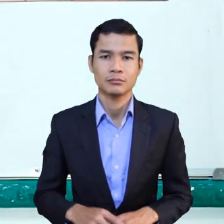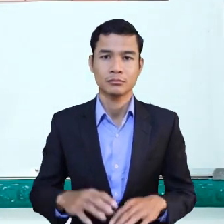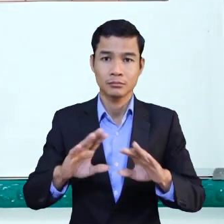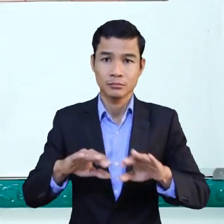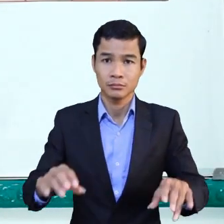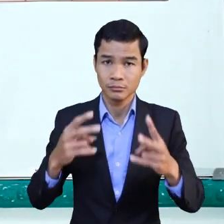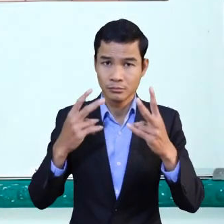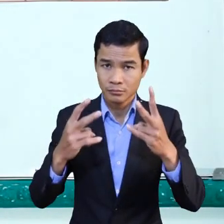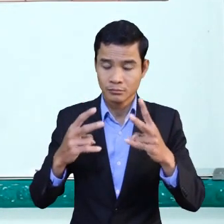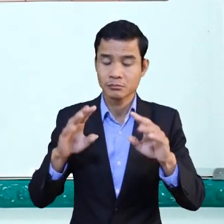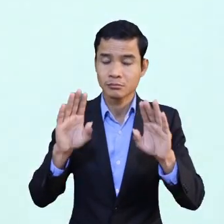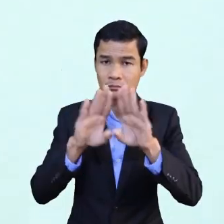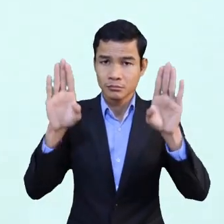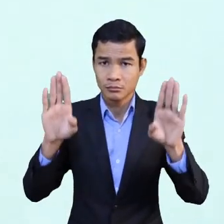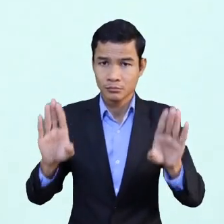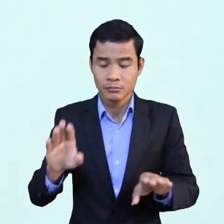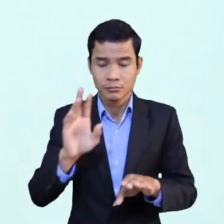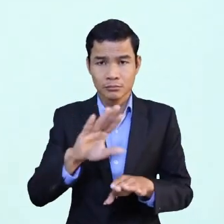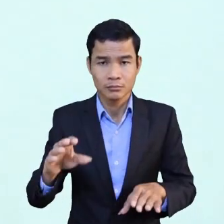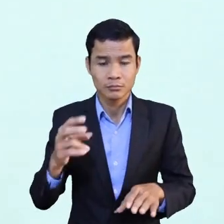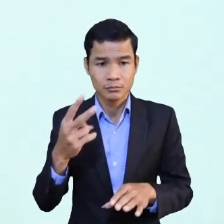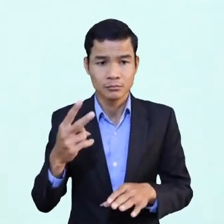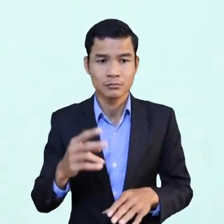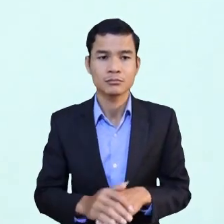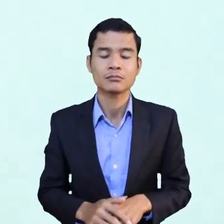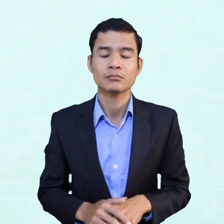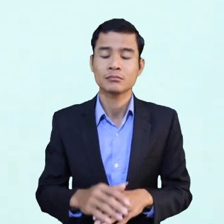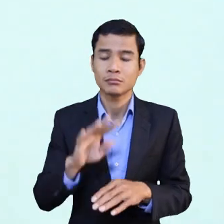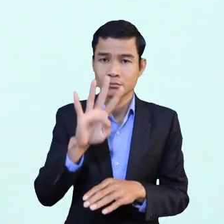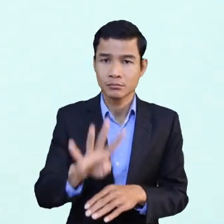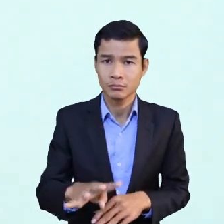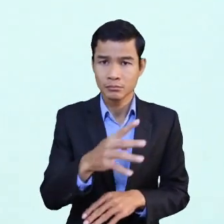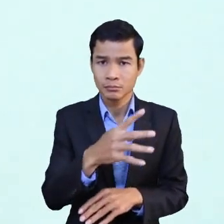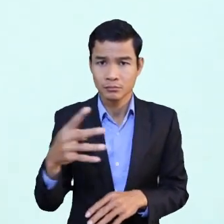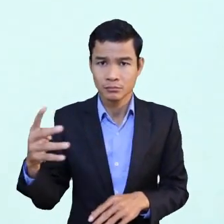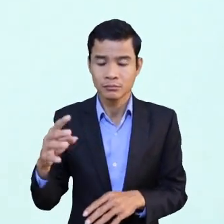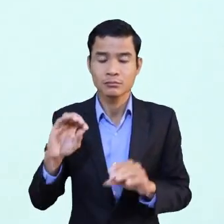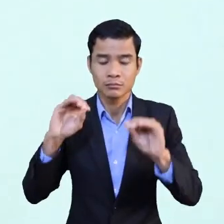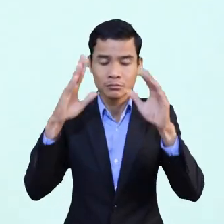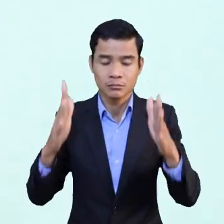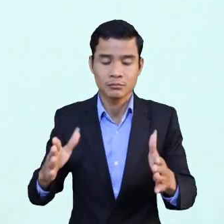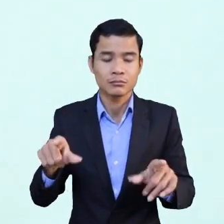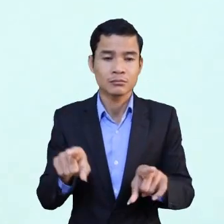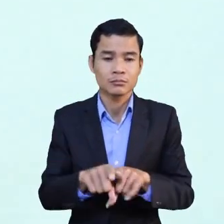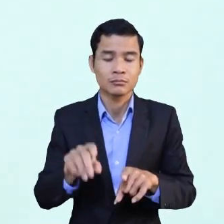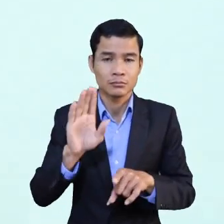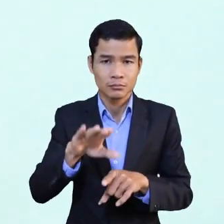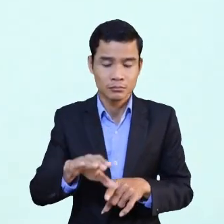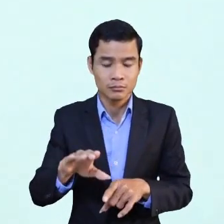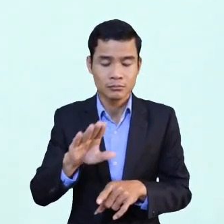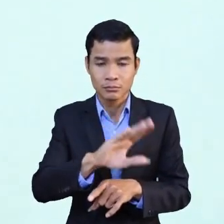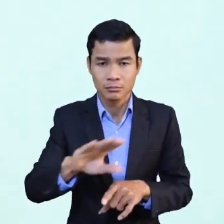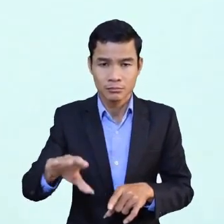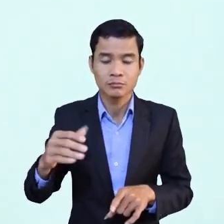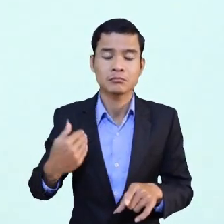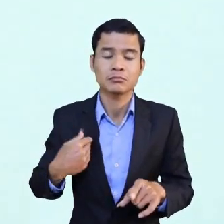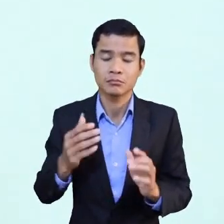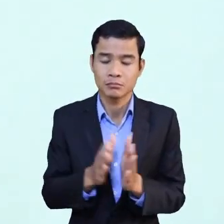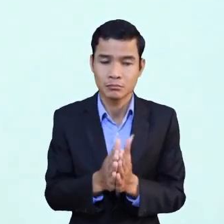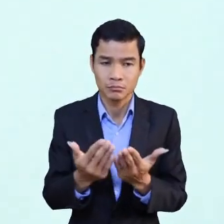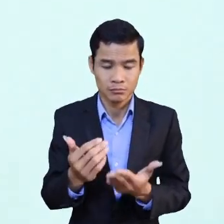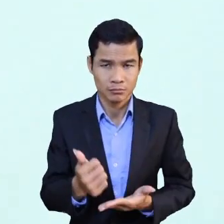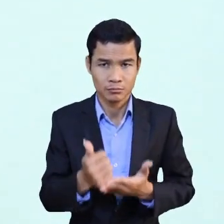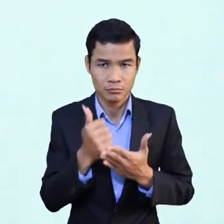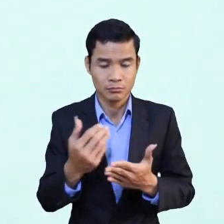ចាអញ្ចឹងកូនត្រឡេកមើលក្តារខៀនកូនចាអញ្ចឹងតារាងរបស់អ្នកគ្រូនៅលើក្តារខៀនក៏ដូចតារាងកូនកូនចាដែលមាននៅក្នុង